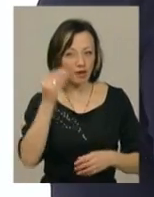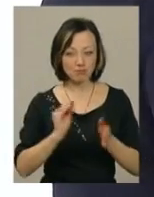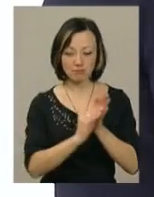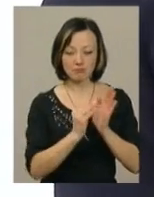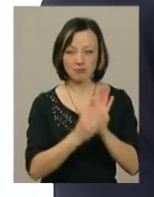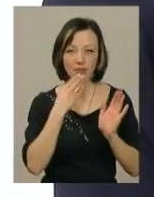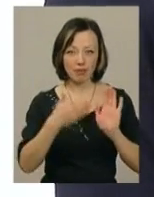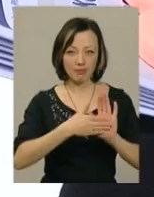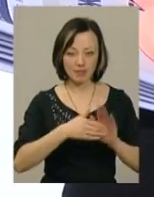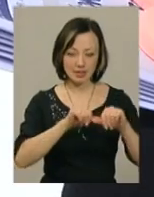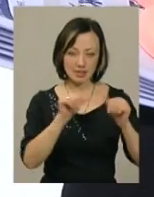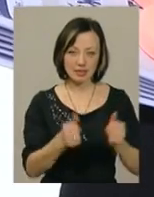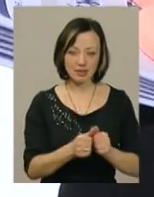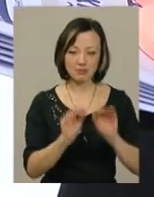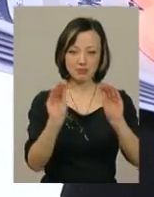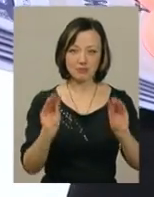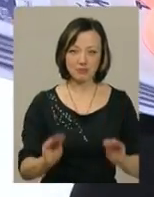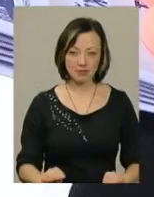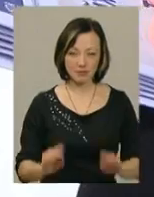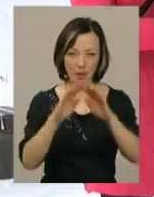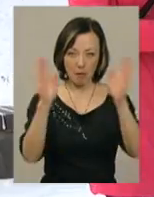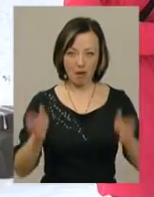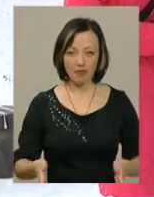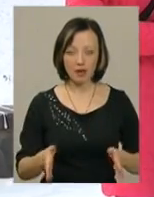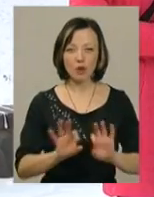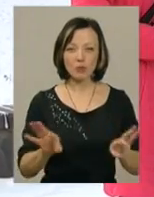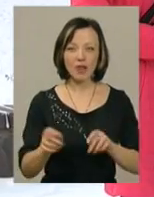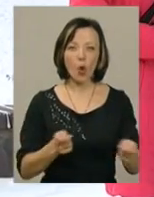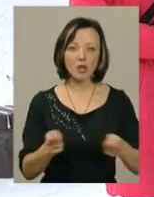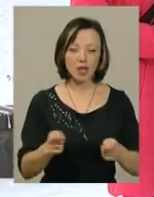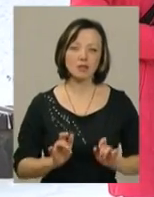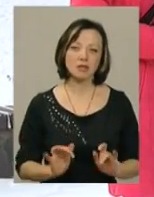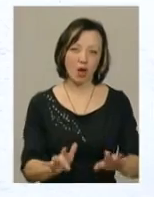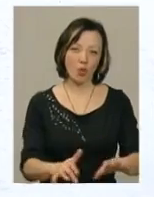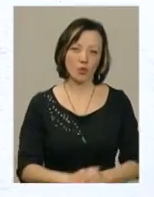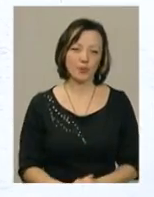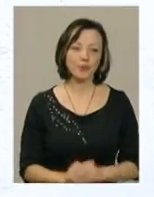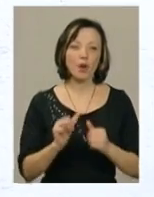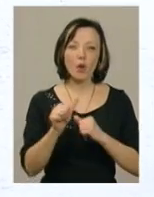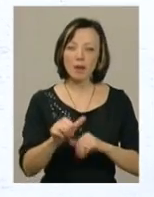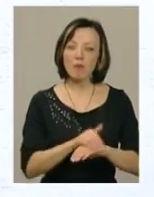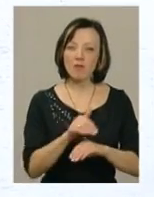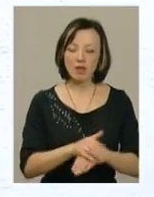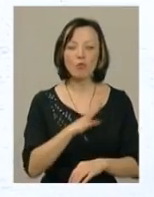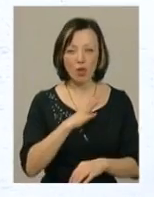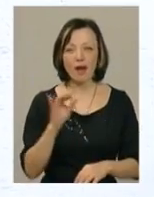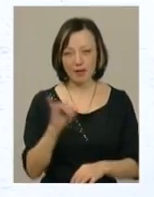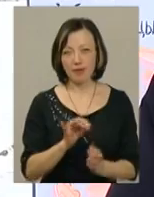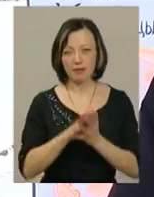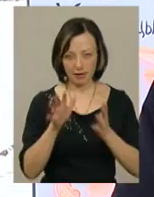стікерах у вигляді сердець та прикріпити їх на банер, розповідає координатор заходу Артур Кокаревич. Окрім похвали, звучала і